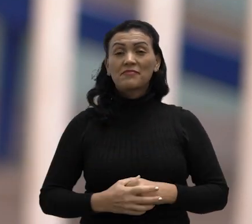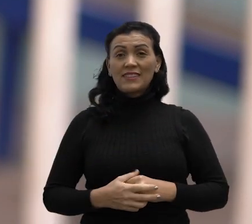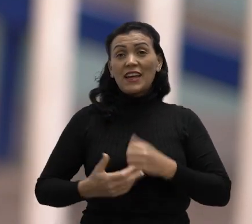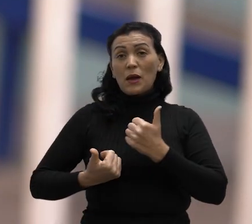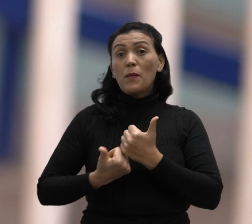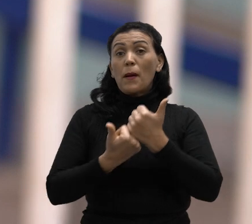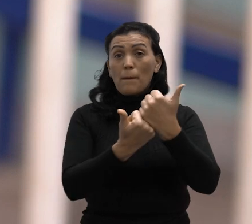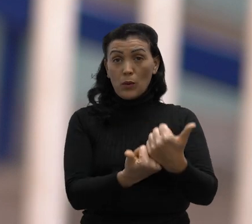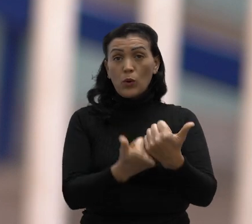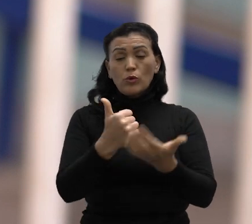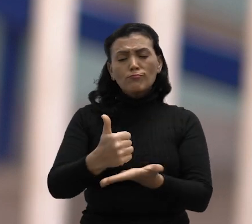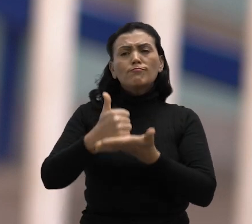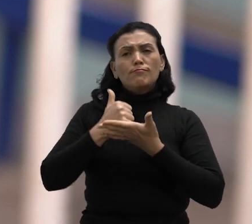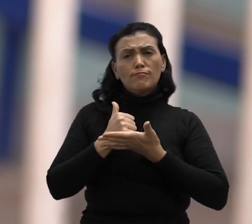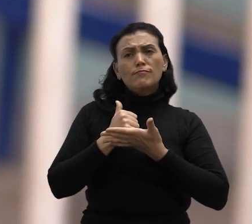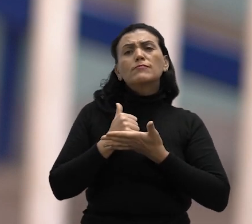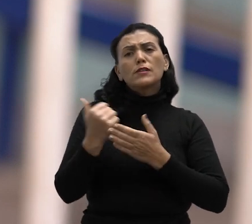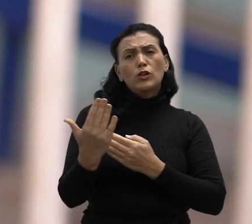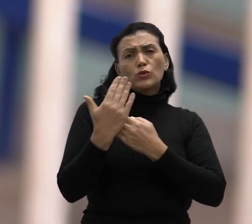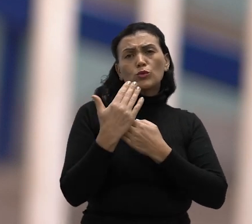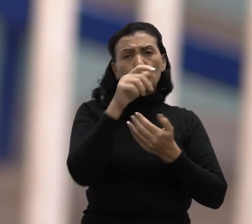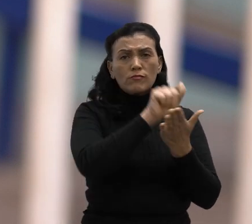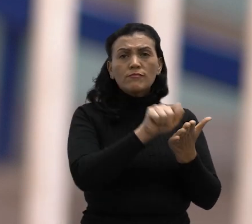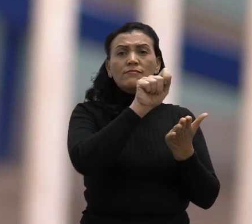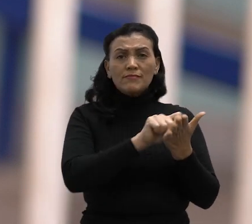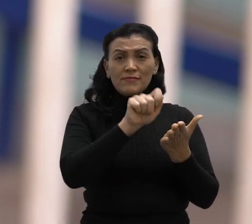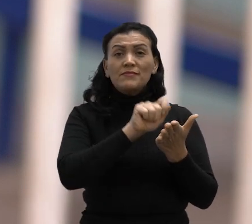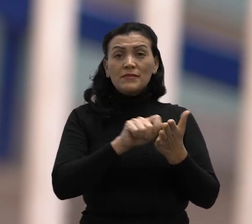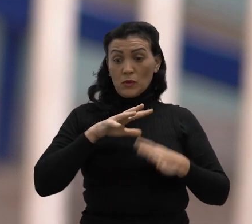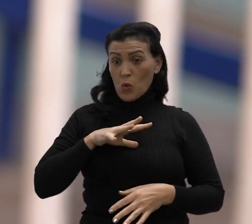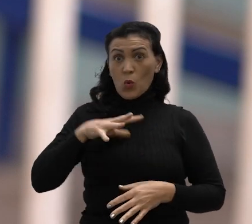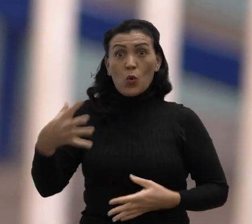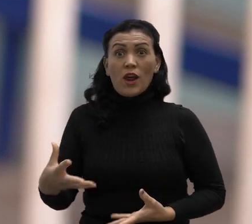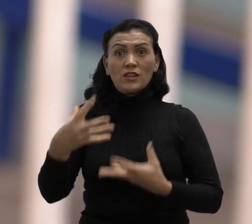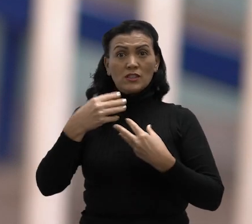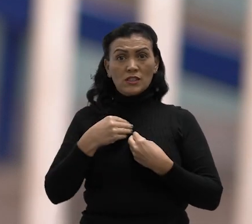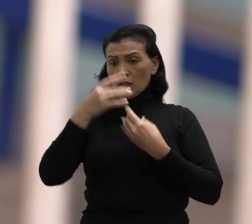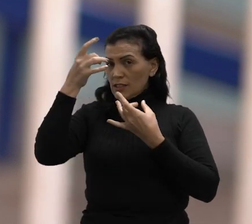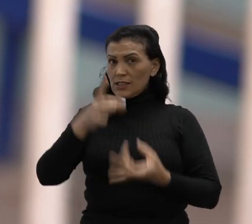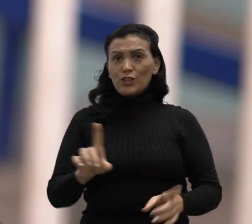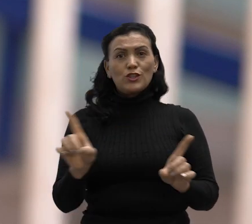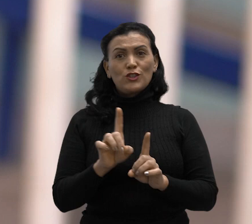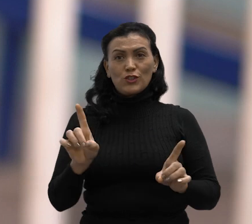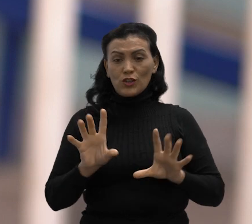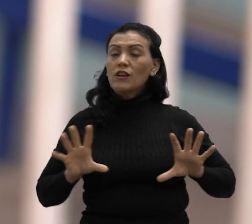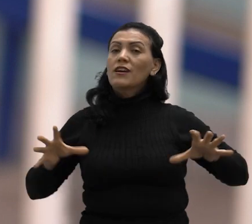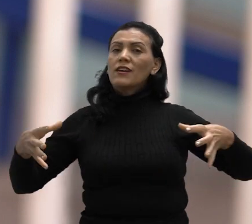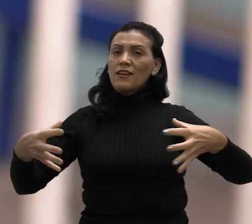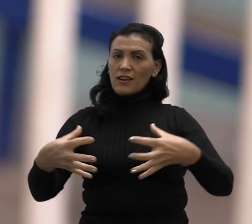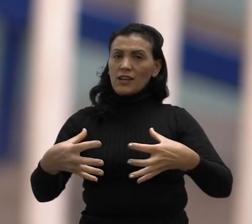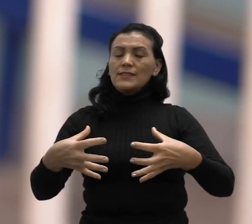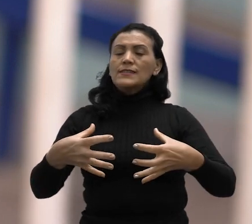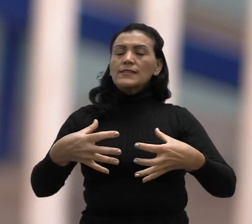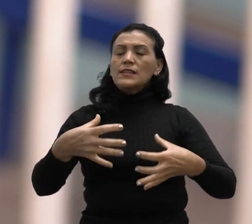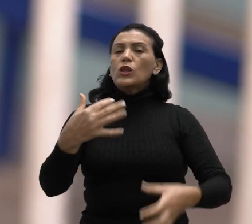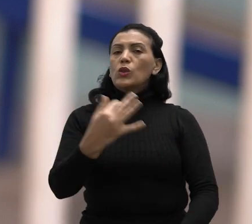استمر في قصائدي وما استسلمت رغم كل الحصار، رغم كل الالم، رغم كل اللي احنا بنشوفه بحياتنا، انه ما استسلمنا، فيش